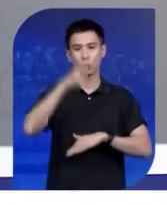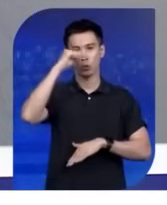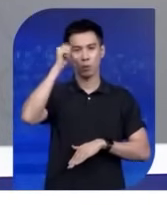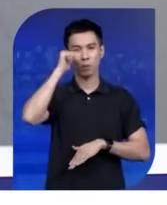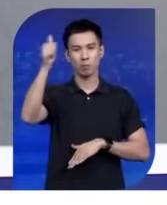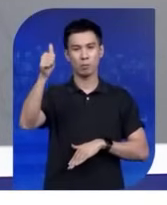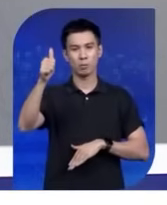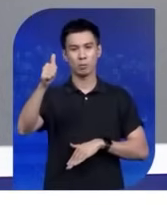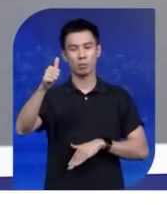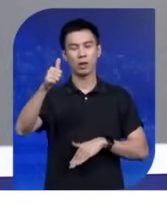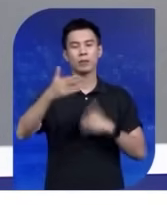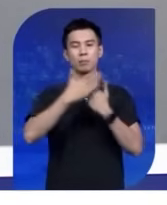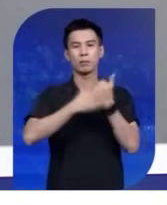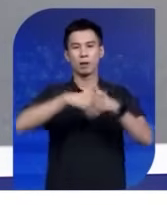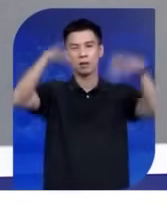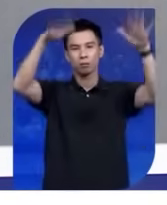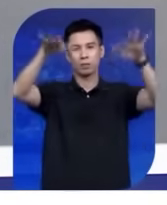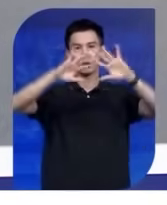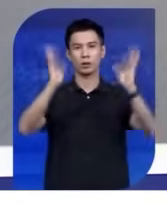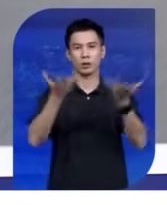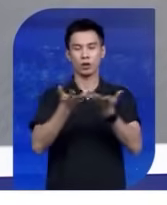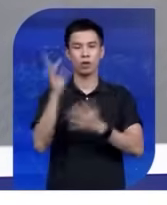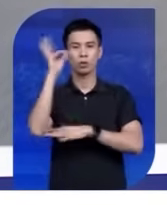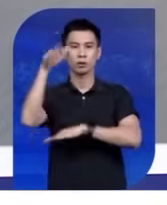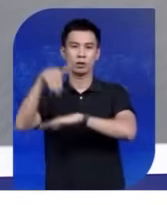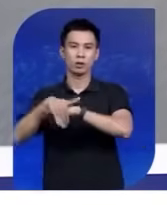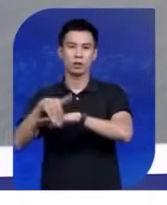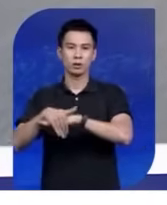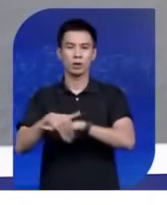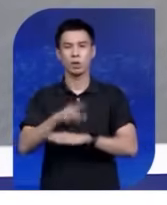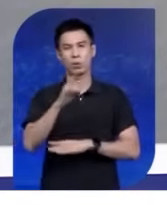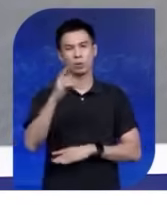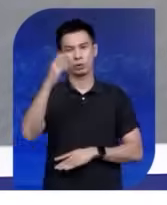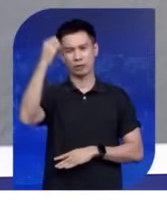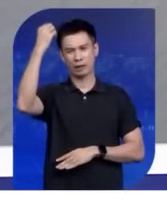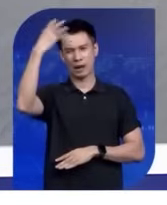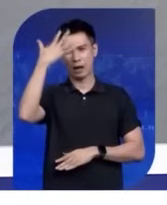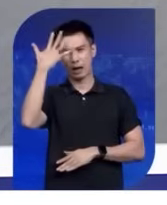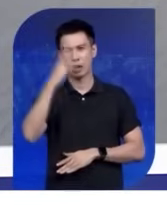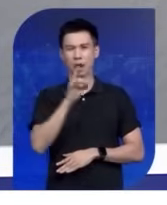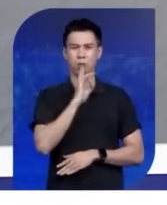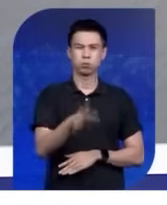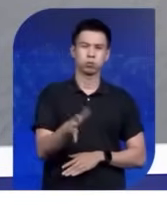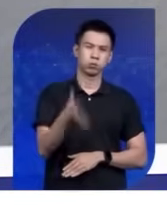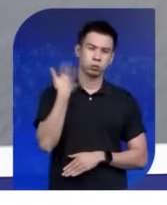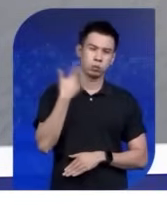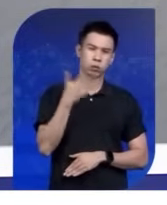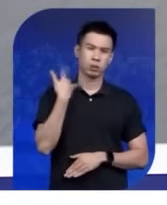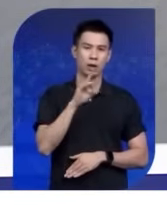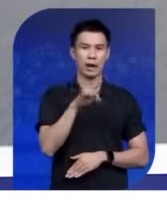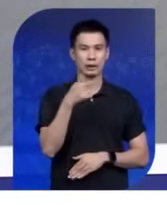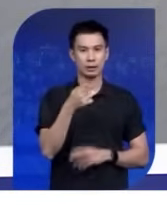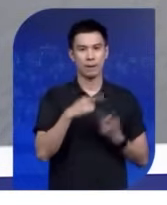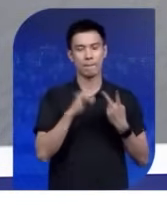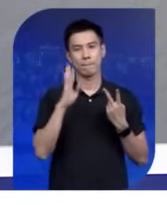Bộ sẽ có xu hướng nhiều lên còn trưa và chiều mai khắp Bắc bộ trời nắng không khí oi nóng khó chịu nhất là ở Hà Giang Bắc